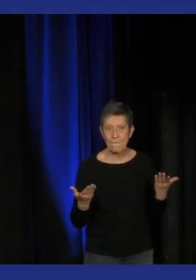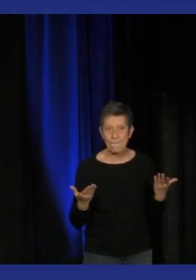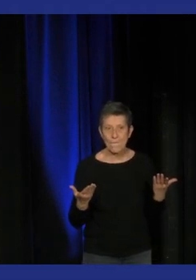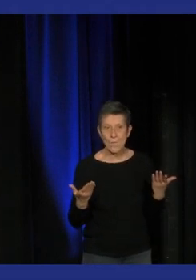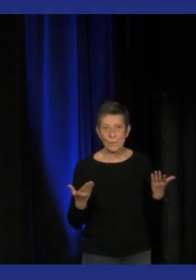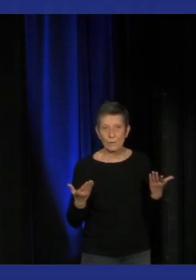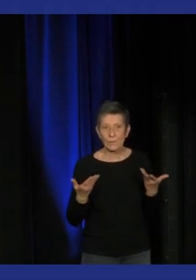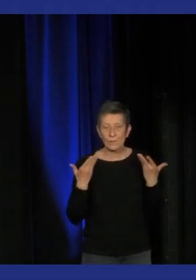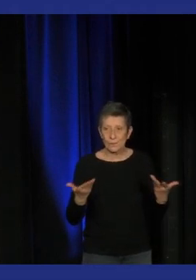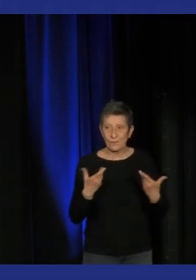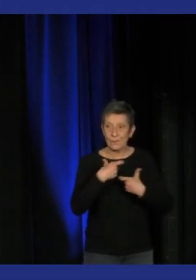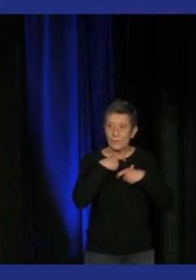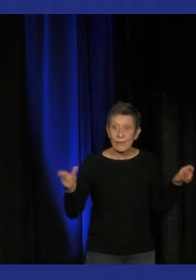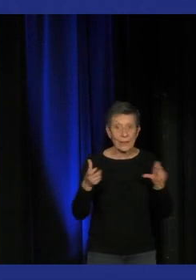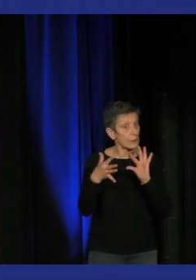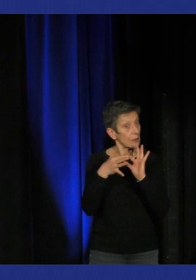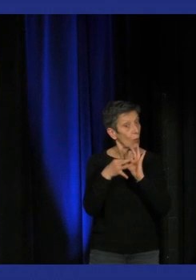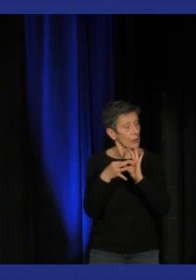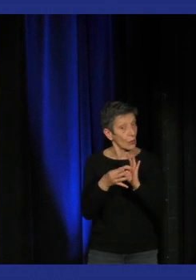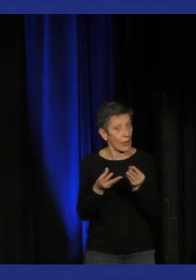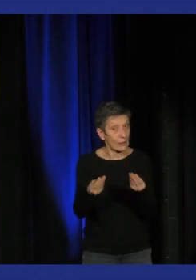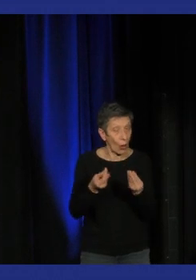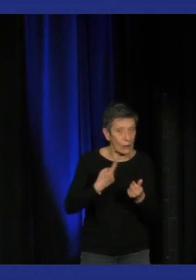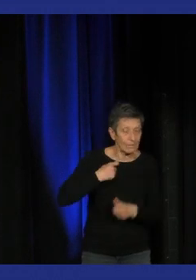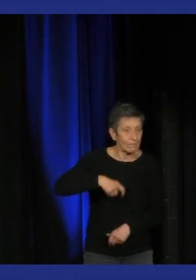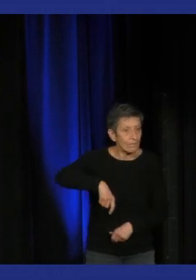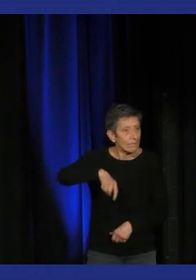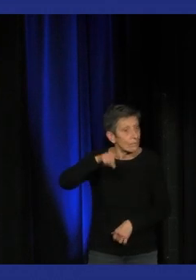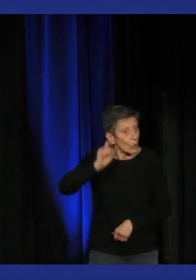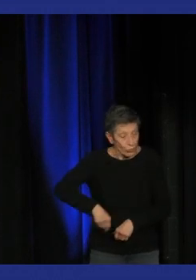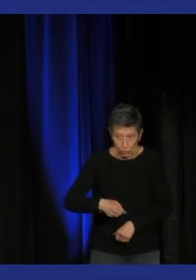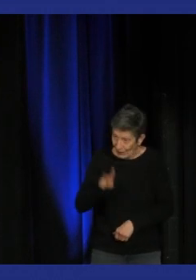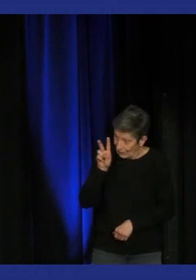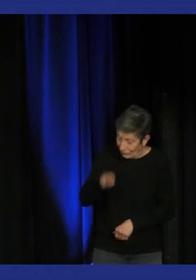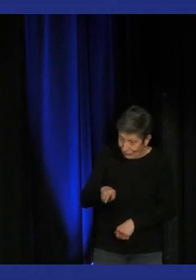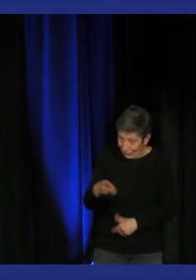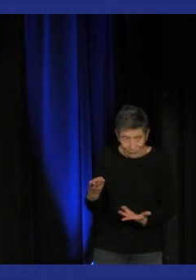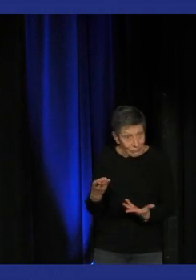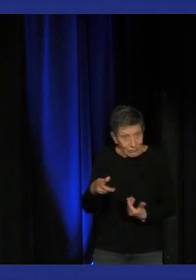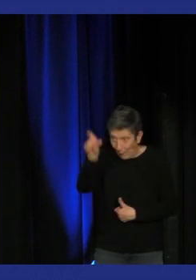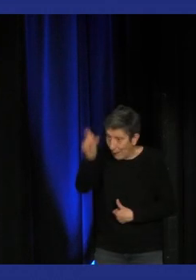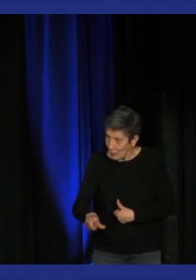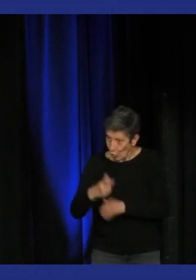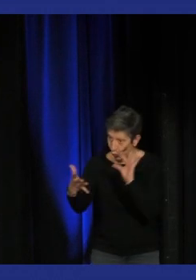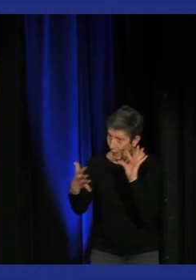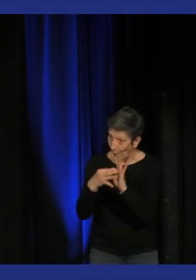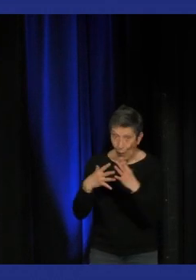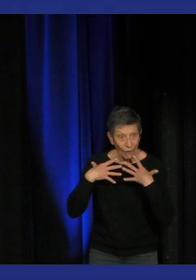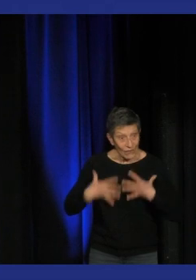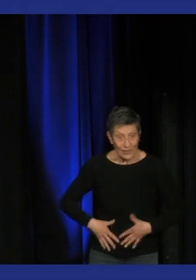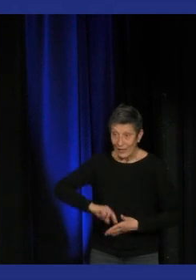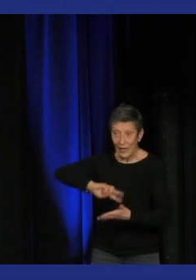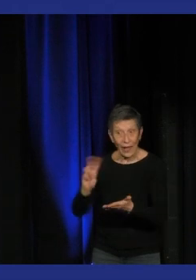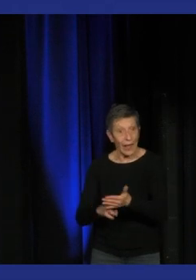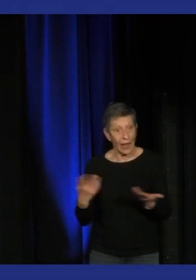qui nous oblige finalement à avoir comment dire, un rapport physique et réel aux personnes. Et nous